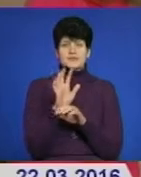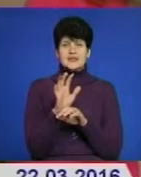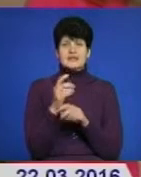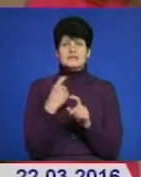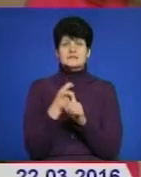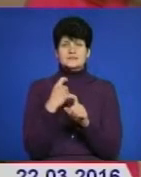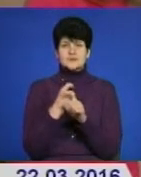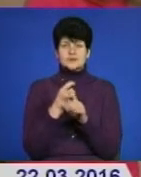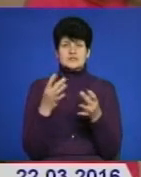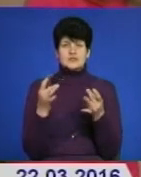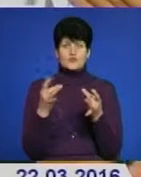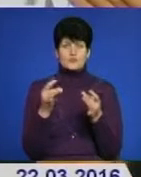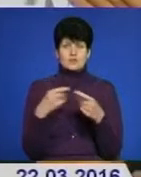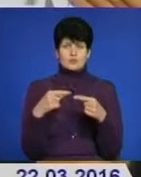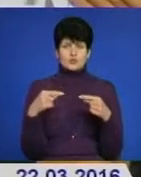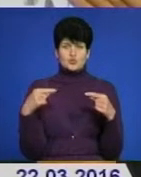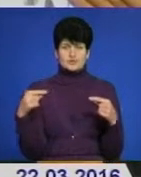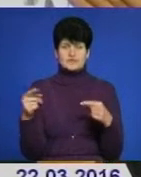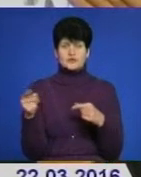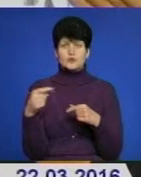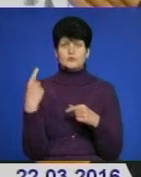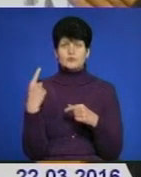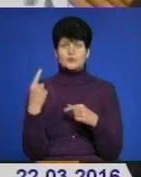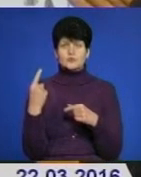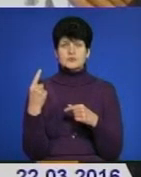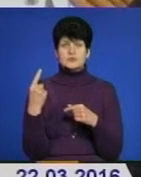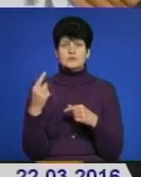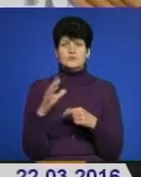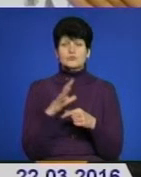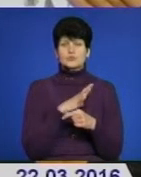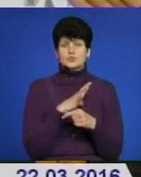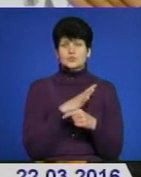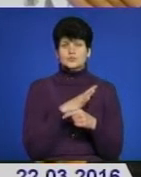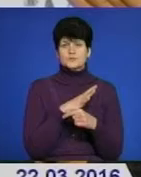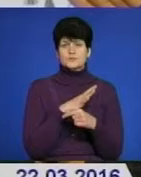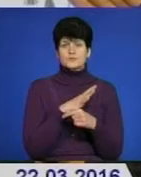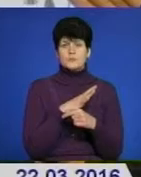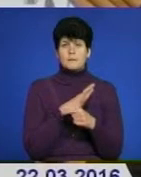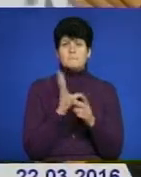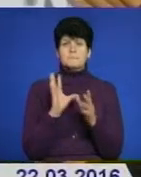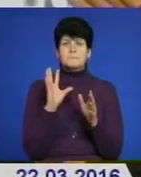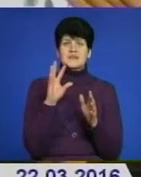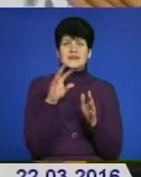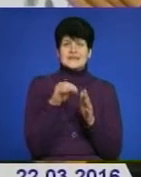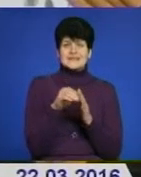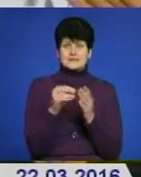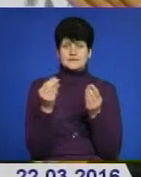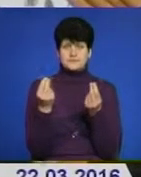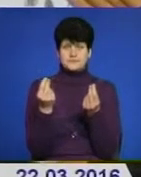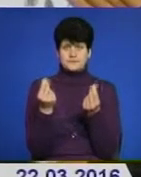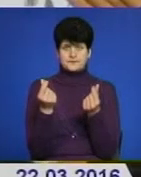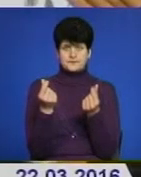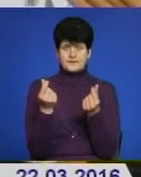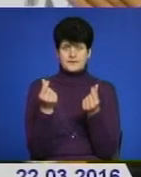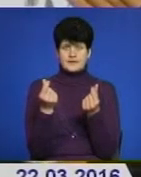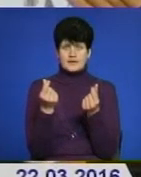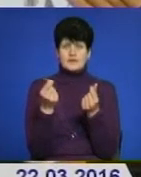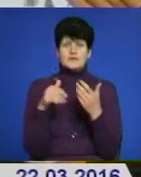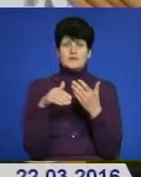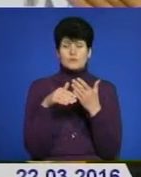сировини та продукції. В Тернопільську область відбувся певний притік інвестицій,